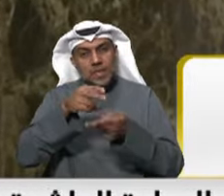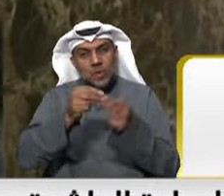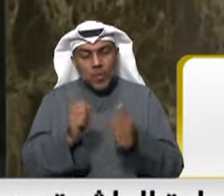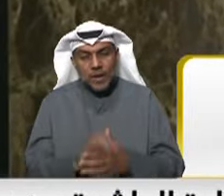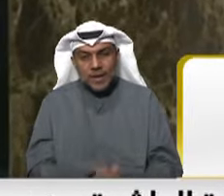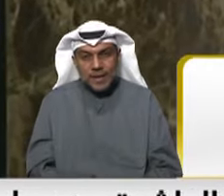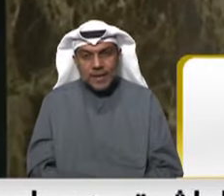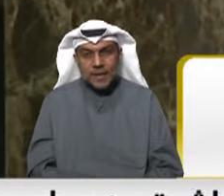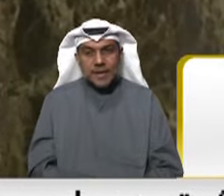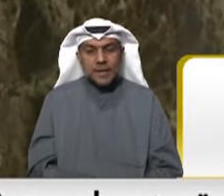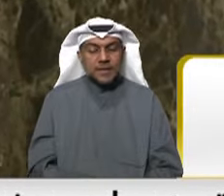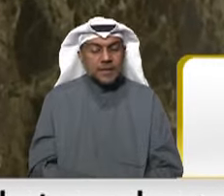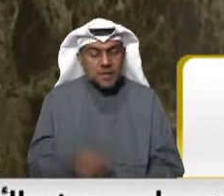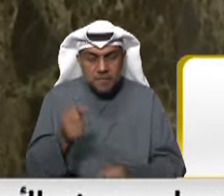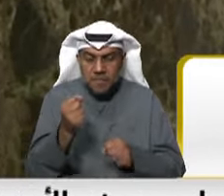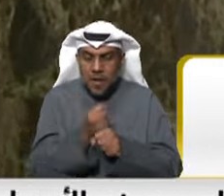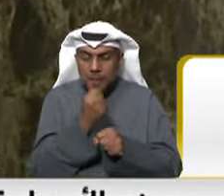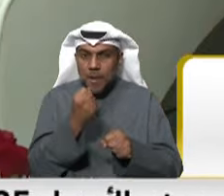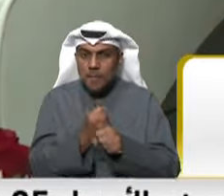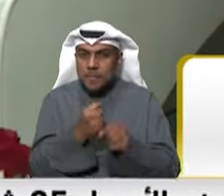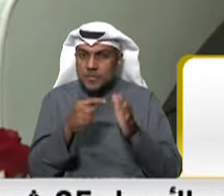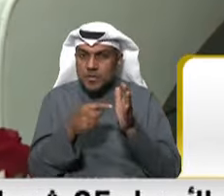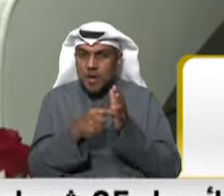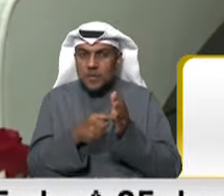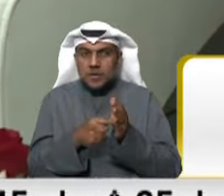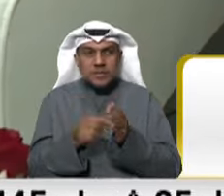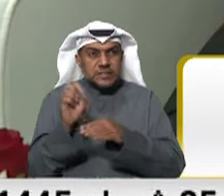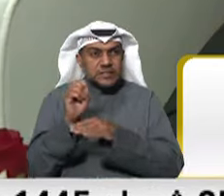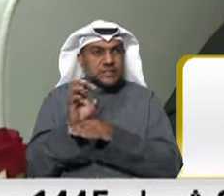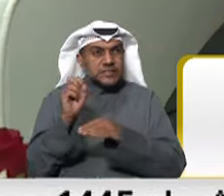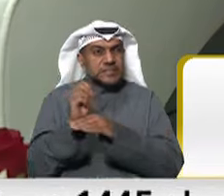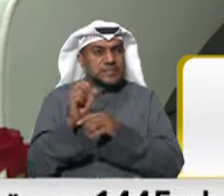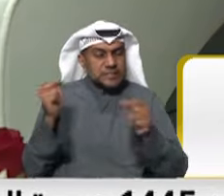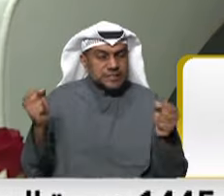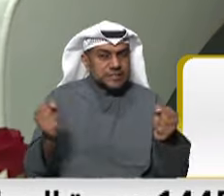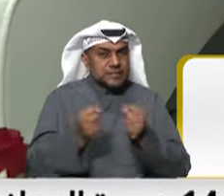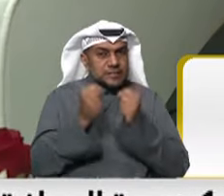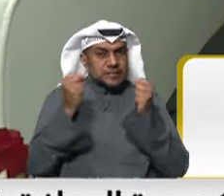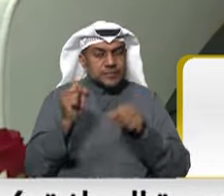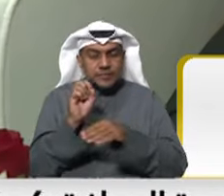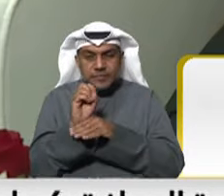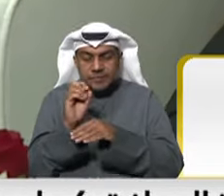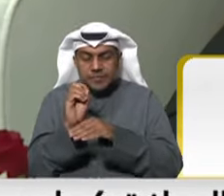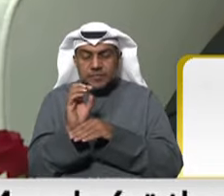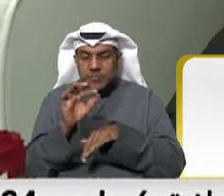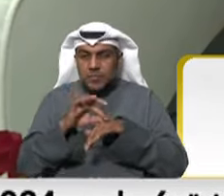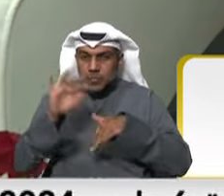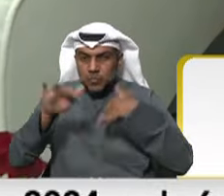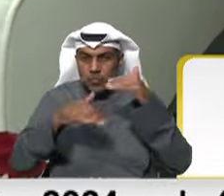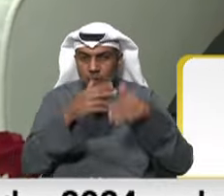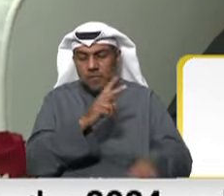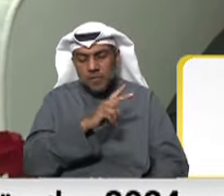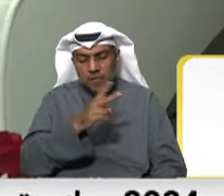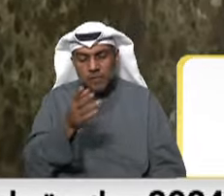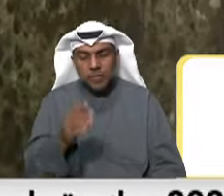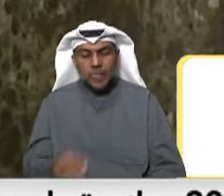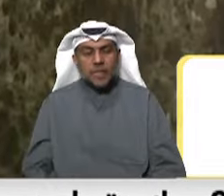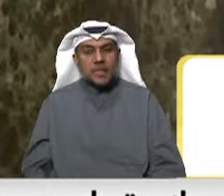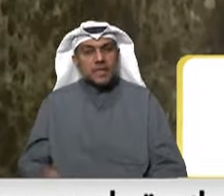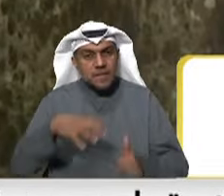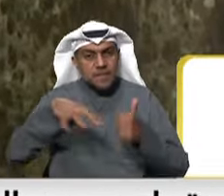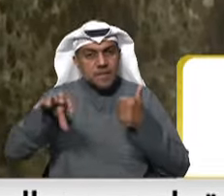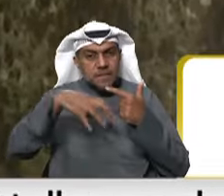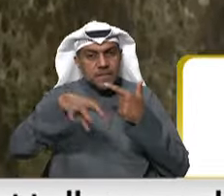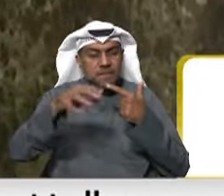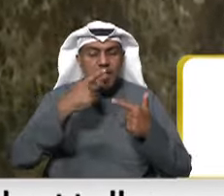هو القلب النابض وما زال هو الذي يعني تجيله الحالات، لكن يظل وحدة جراحات الأوعية